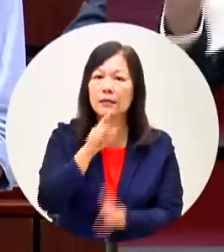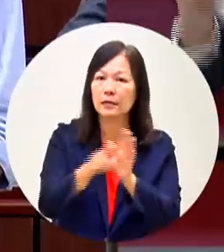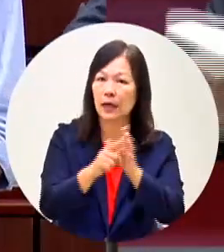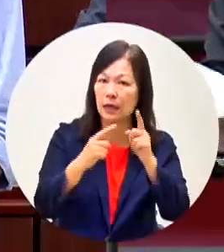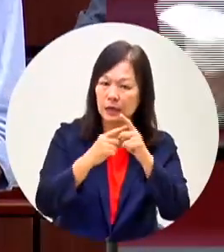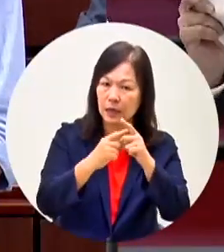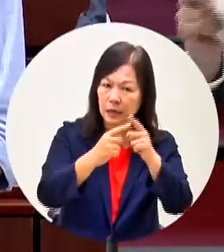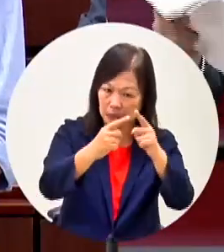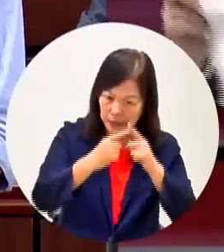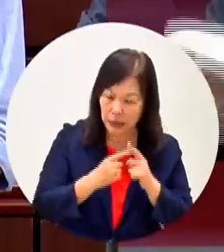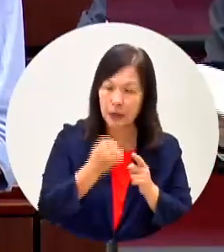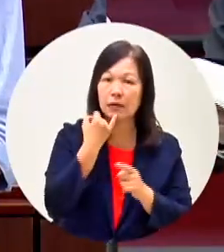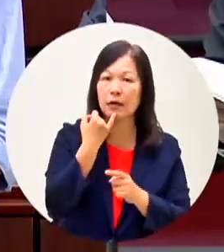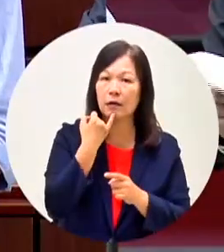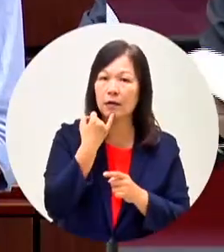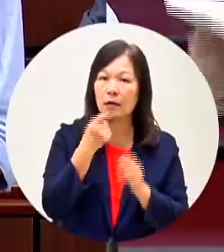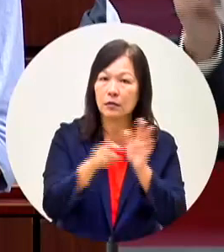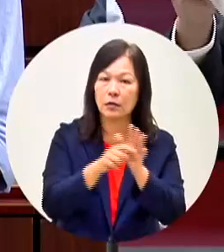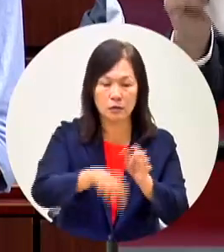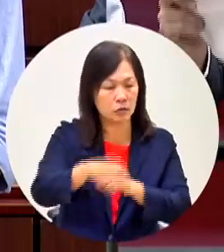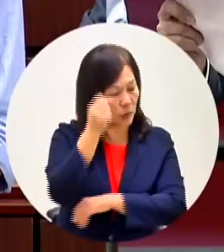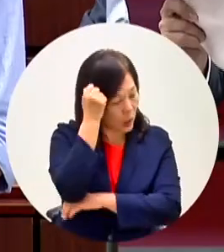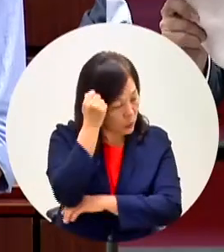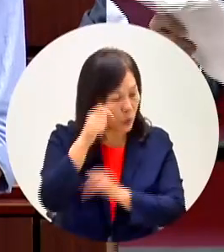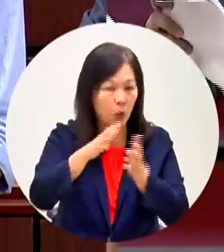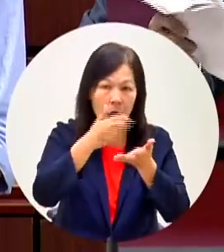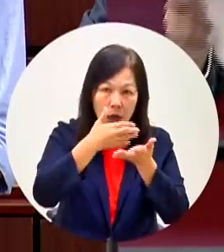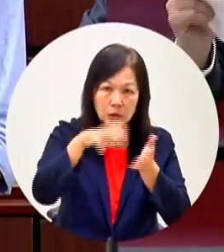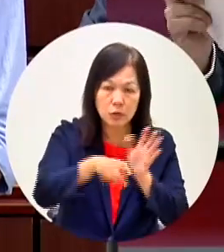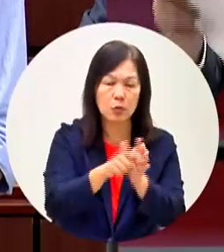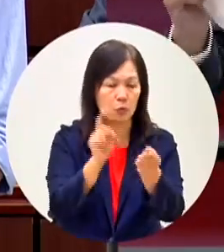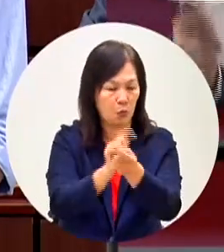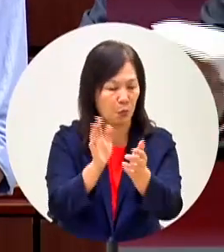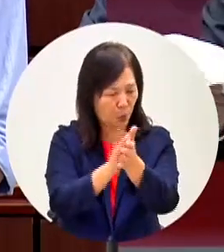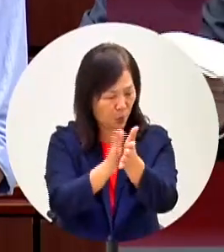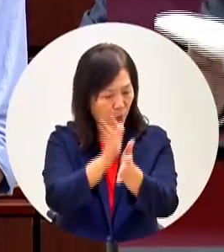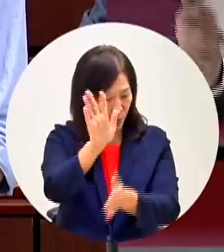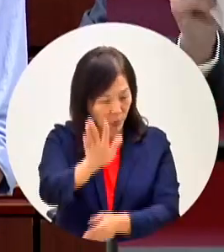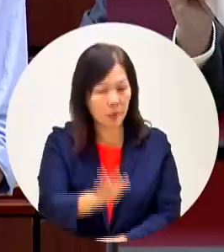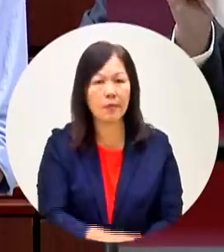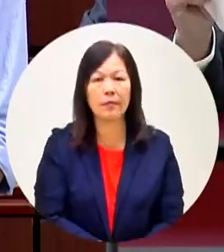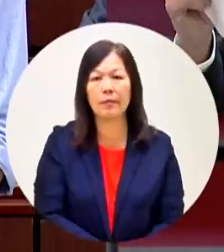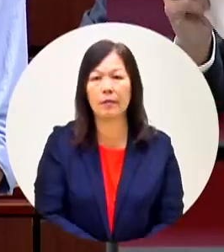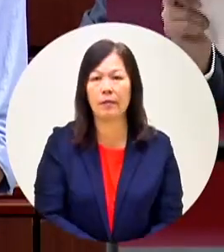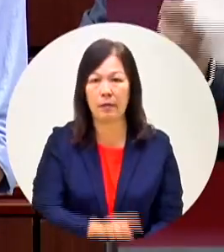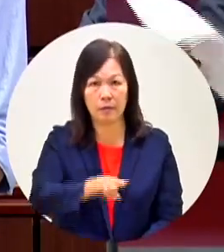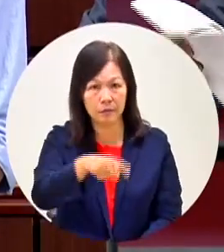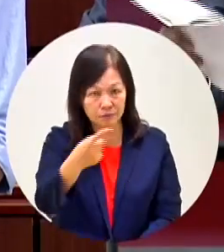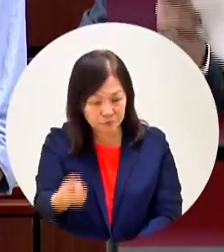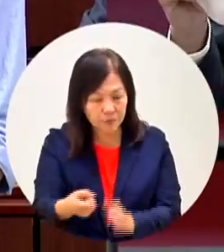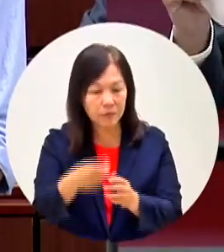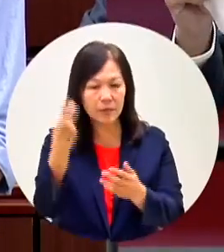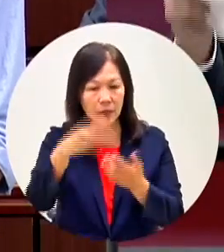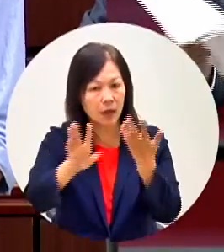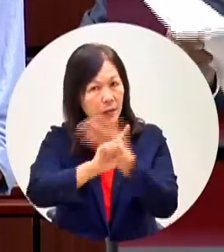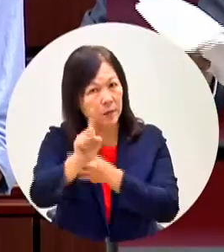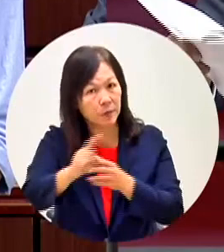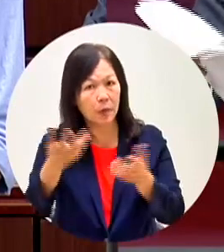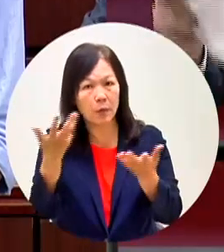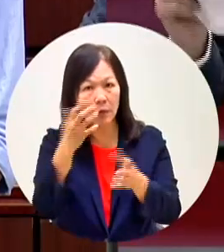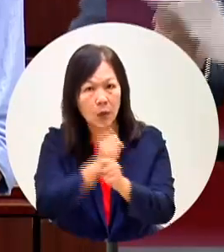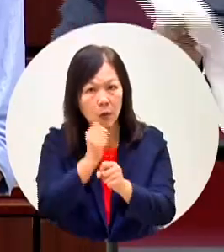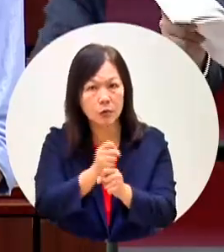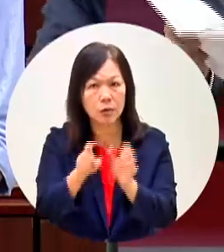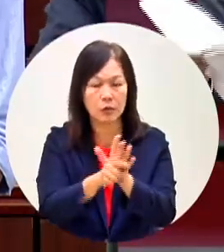宿跟餐饮业，这是我对你的肯定。好。接下来你有哪些产业你是要持续认